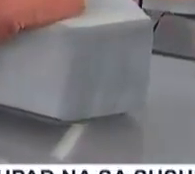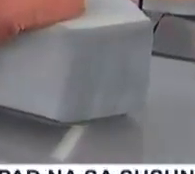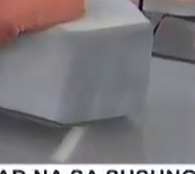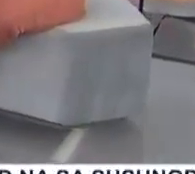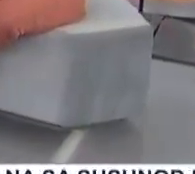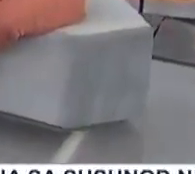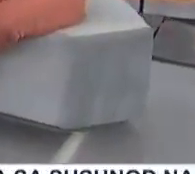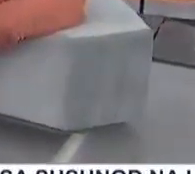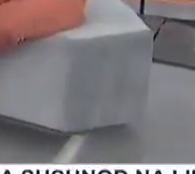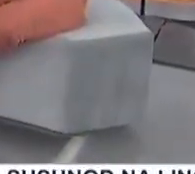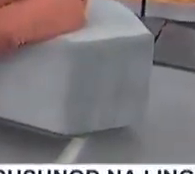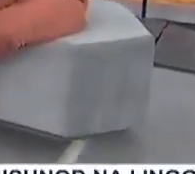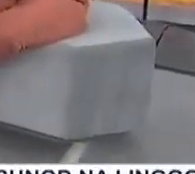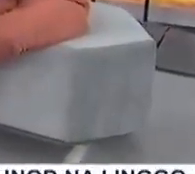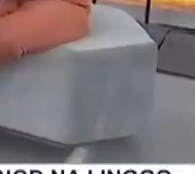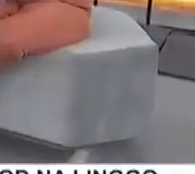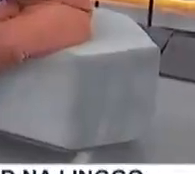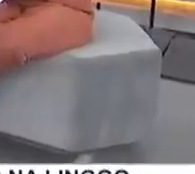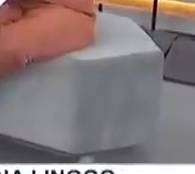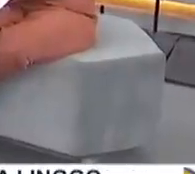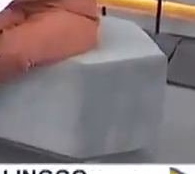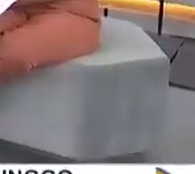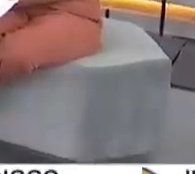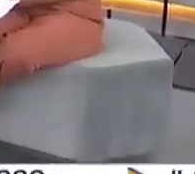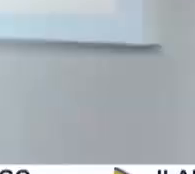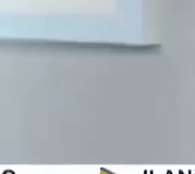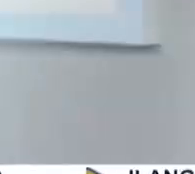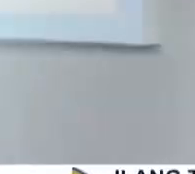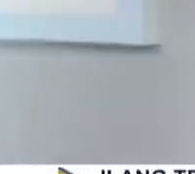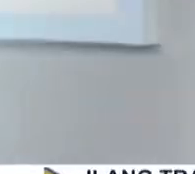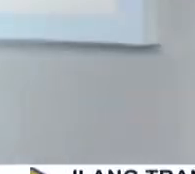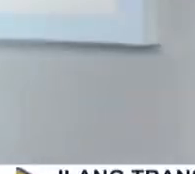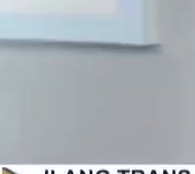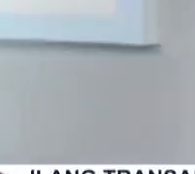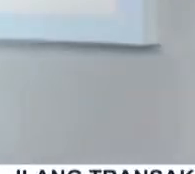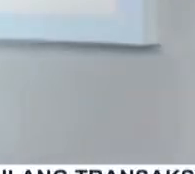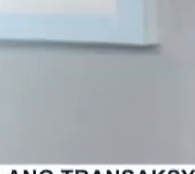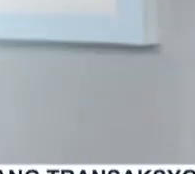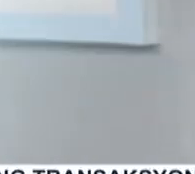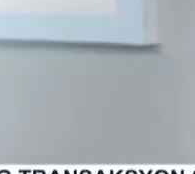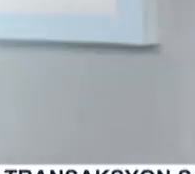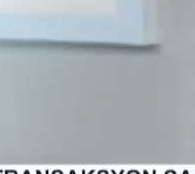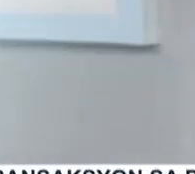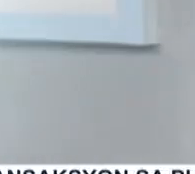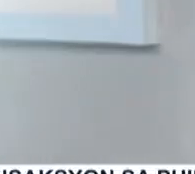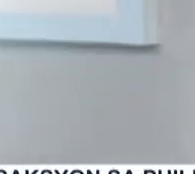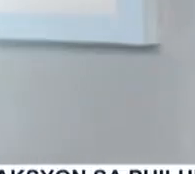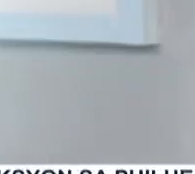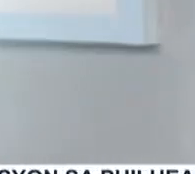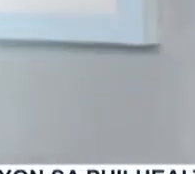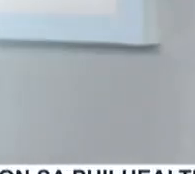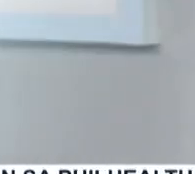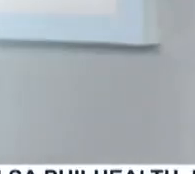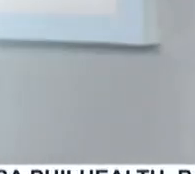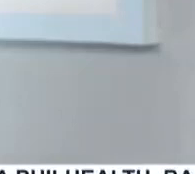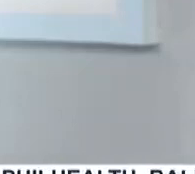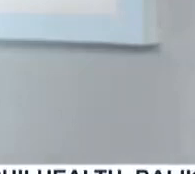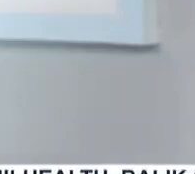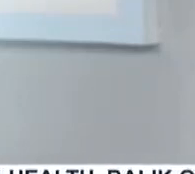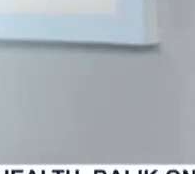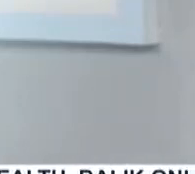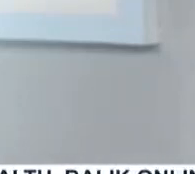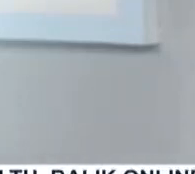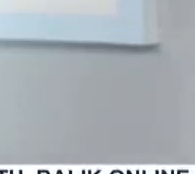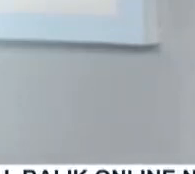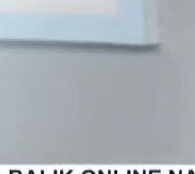na kasaysayan at kultura. Dahil ito ay isang uri ng sining na hindi lamang nagpapahayag na ang ating husay sa paggawa, kundi pati